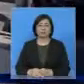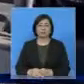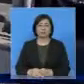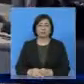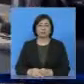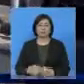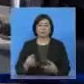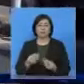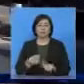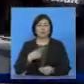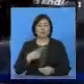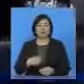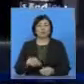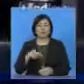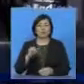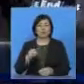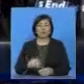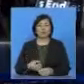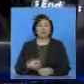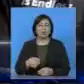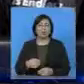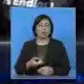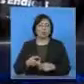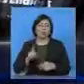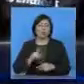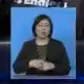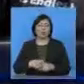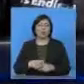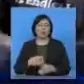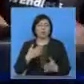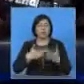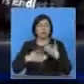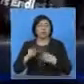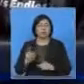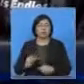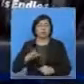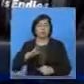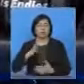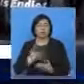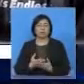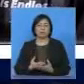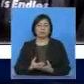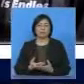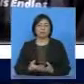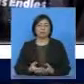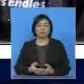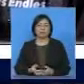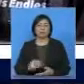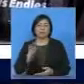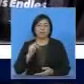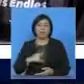Если говорить о Даулете, он очень яркий, очень, очень лучезарный человек. Он никогда в жизни даже муху не